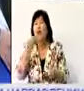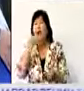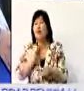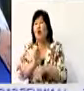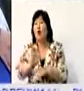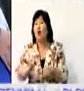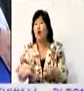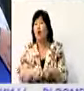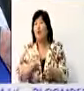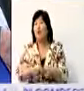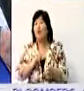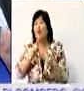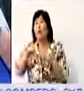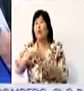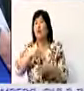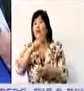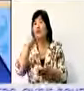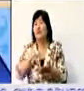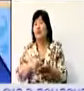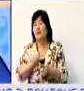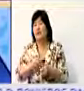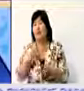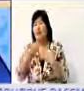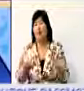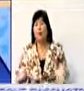продукции? Участники слета задались этим вопросом.